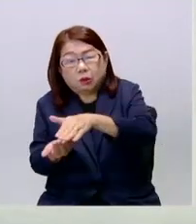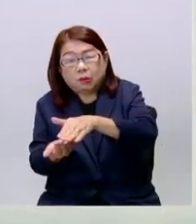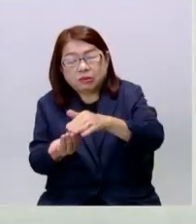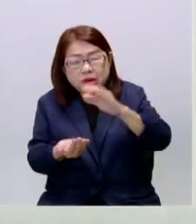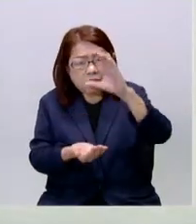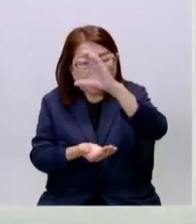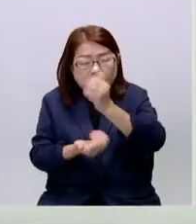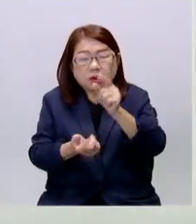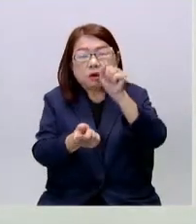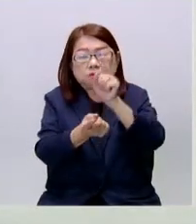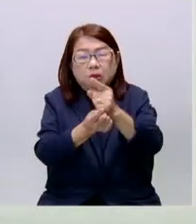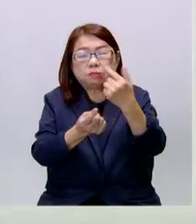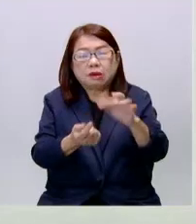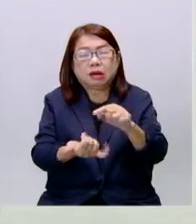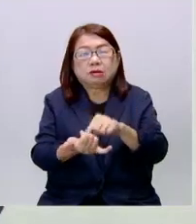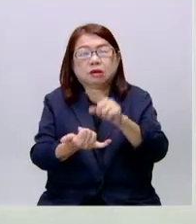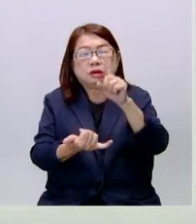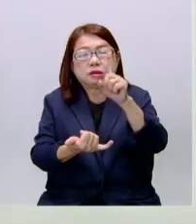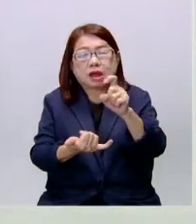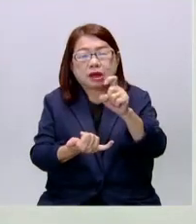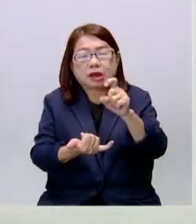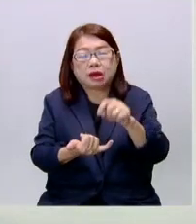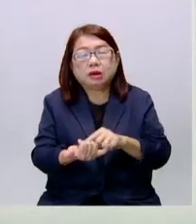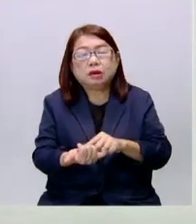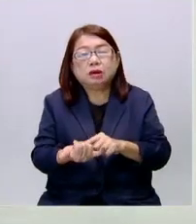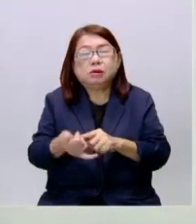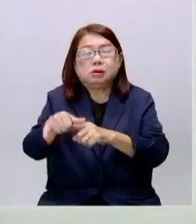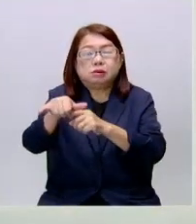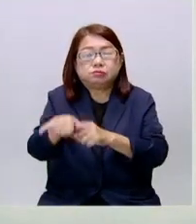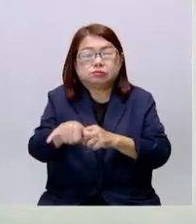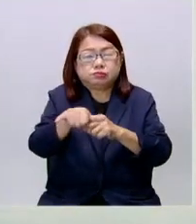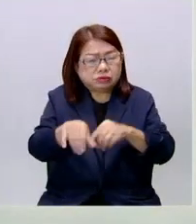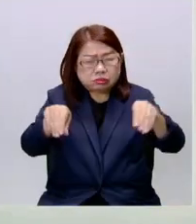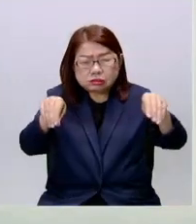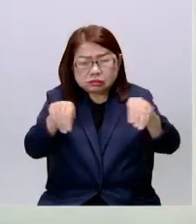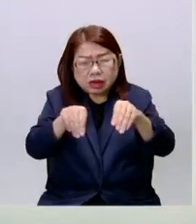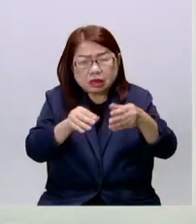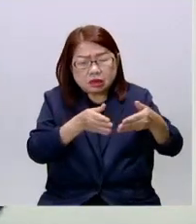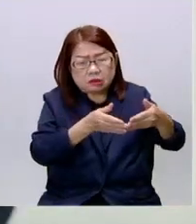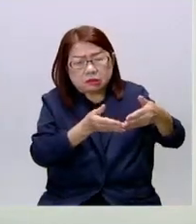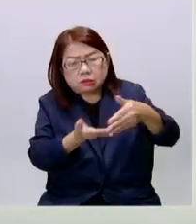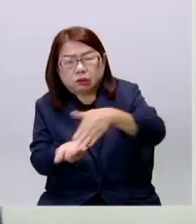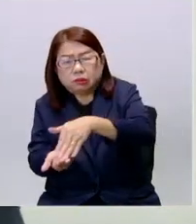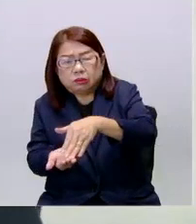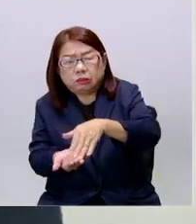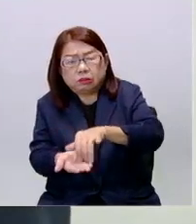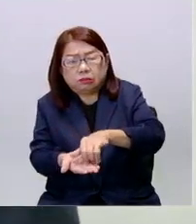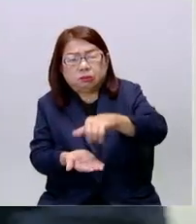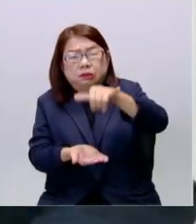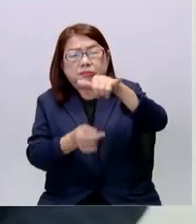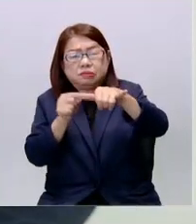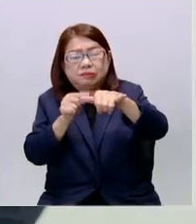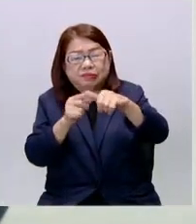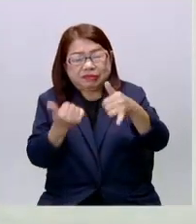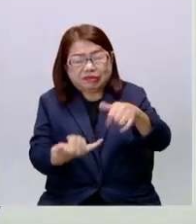ายนะครับลอยอยู่บริเวณใกล้กับจุดที่มีเรือหลวงสุโขทัยอับปางลงโดยในขณะนี้อยู่ระหว่างการนำร่างดังกล่า